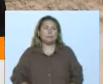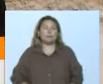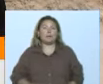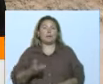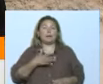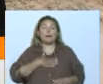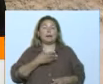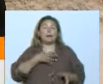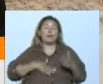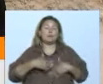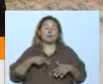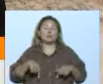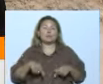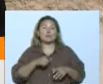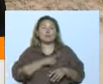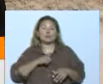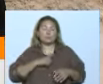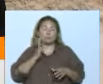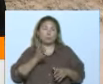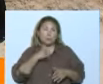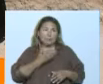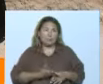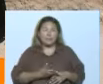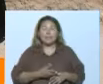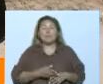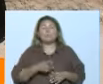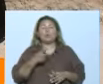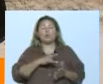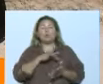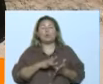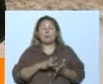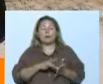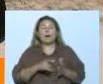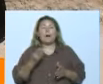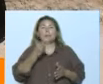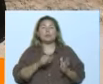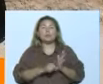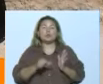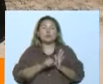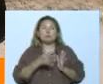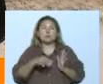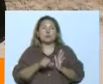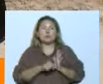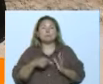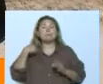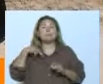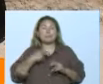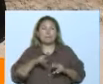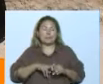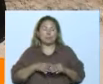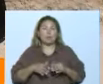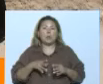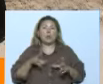«Я рада, что мой сын будет служить в войсковой части 6656 города Актау. Это войсковая часть при президенте, поэтому мое доверие к ней